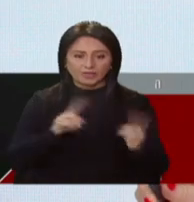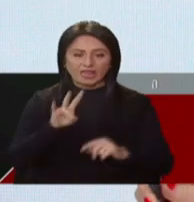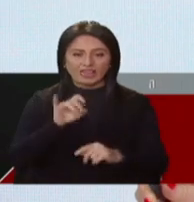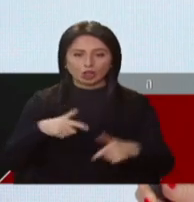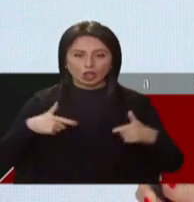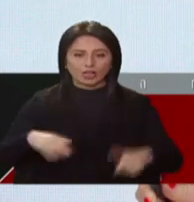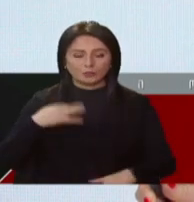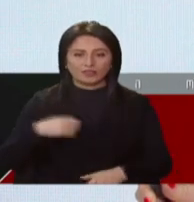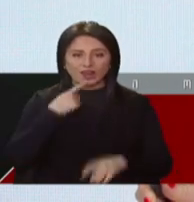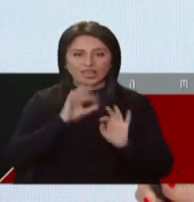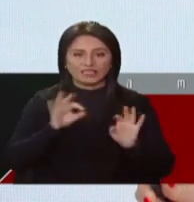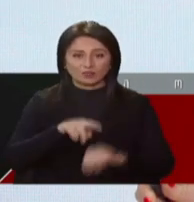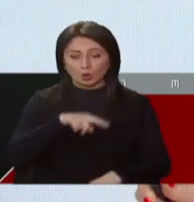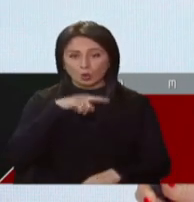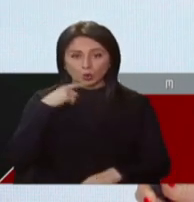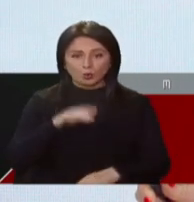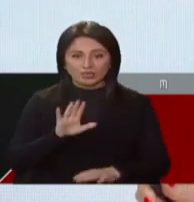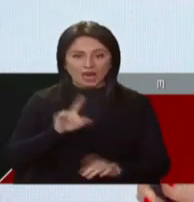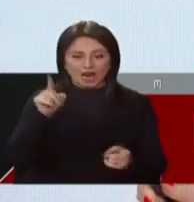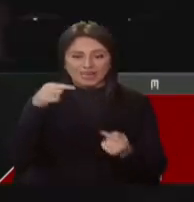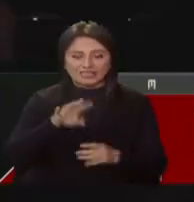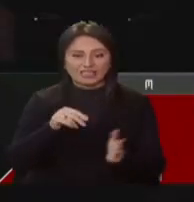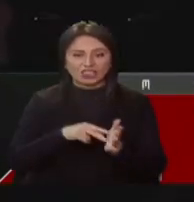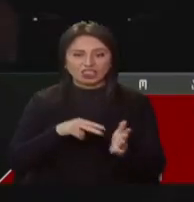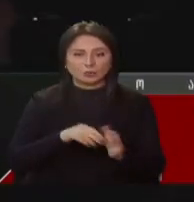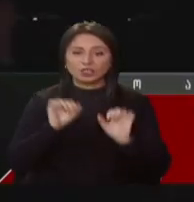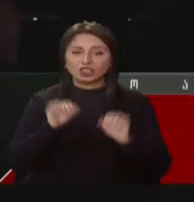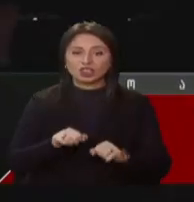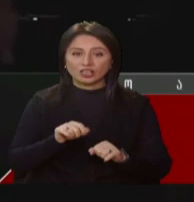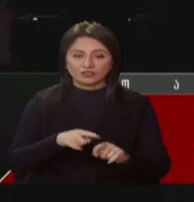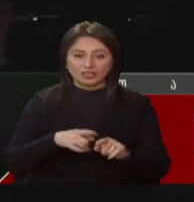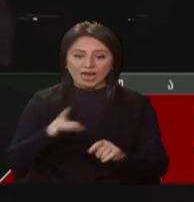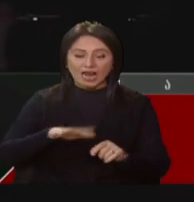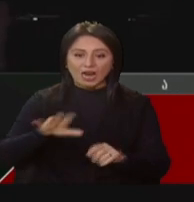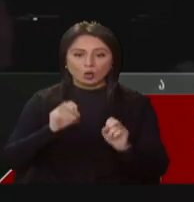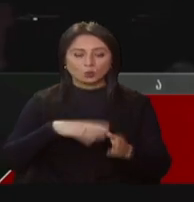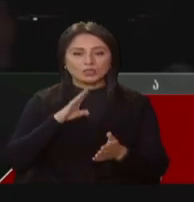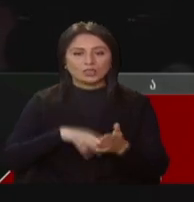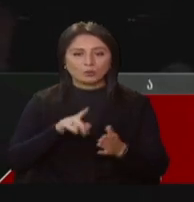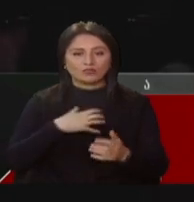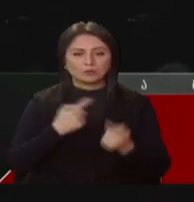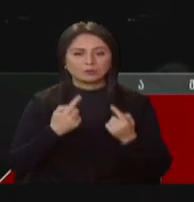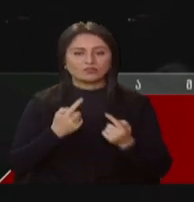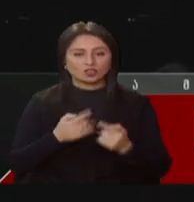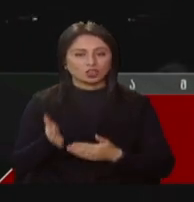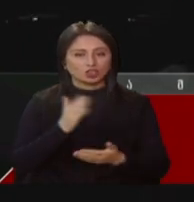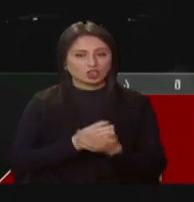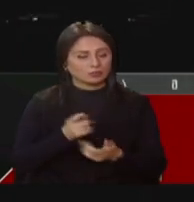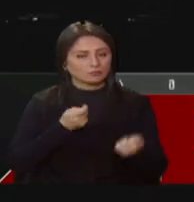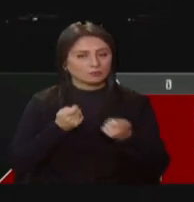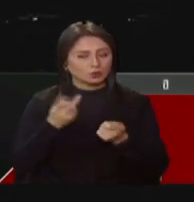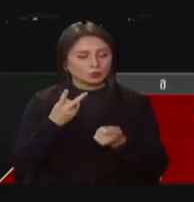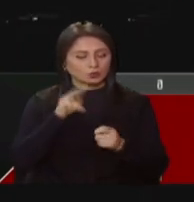ნატო-ს გენერალური მდივანი აცხადებს, რომ რუსეთის არასათანადოდ შეფასებამ შესაძლოა ჩრდილოეთ რეგიონის უსაფრთხოებისთვის მნიშვნელოვანი შედეგები